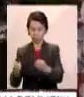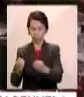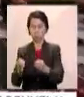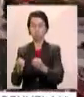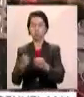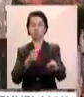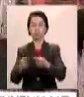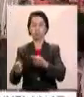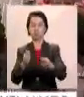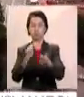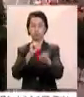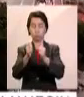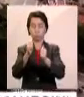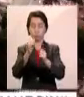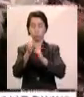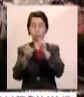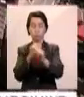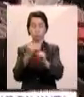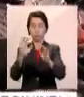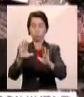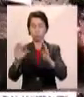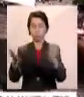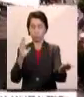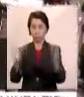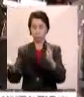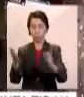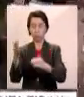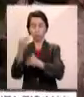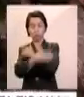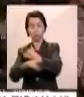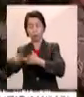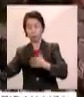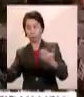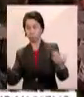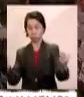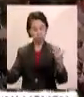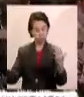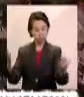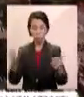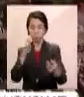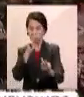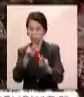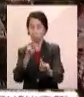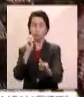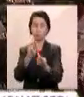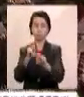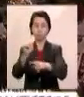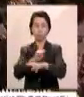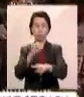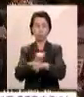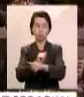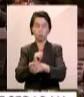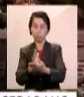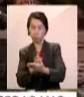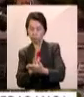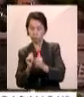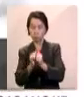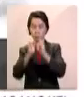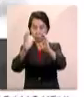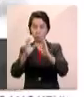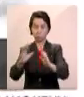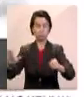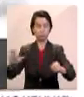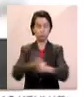Sukan Antarabangsa dan membuat perbandingan dengan amalan negara lain untuk melihat kesesuaian amalan sanksi secara